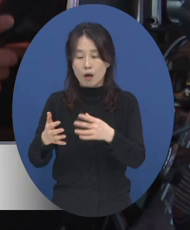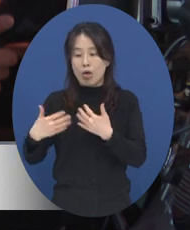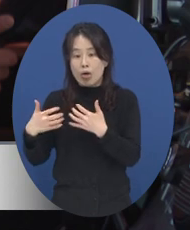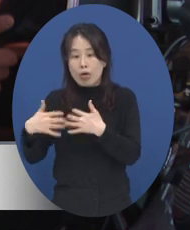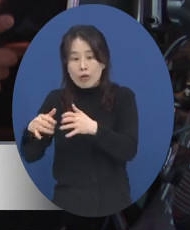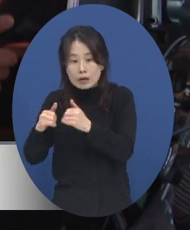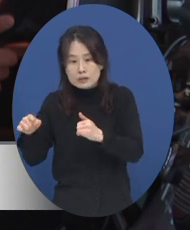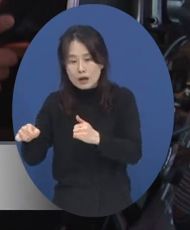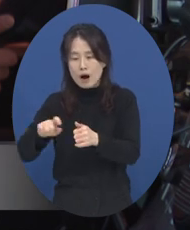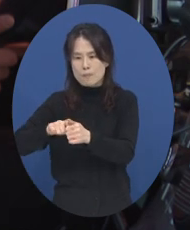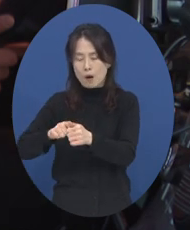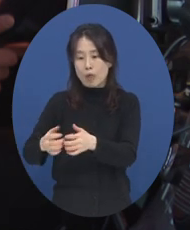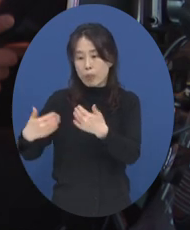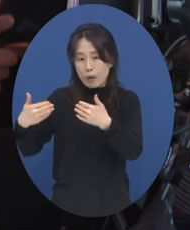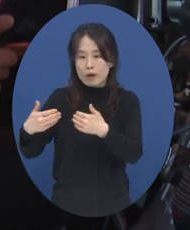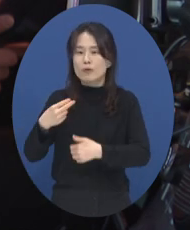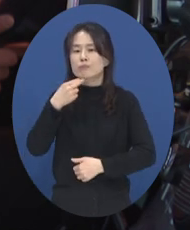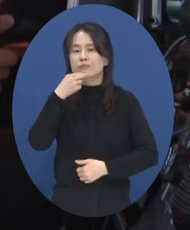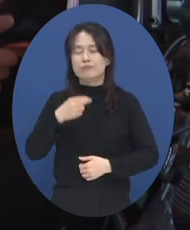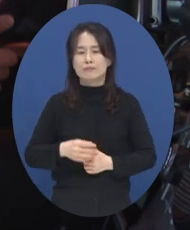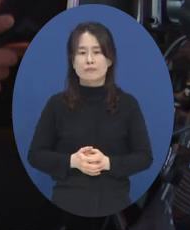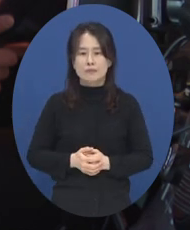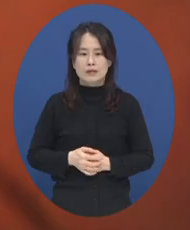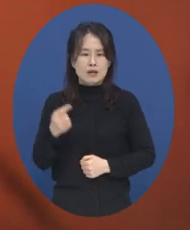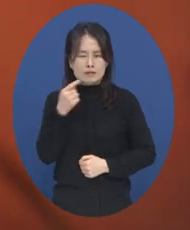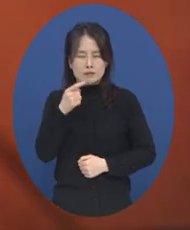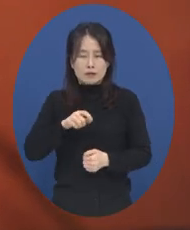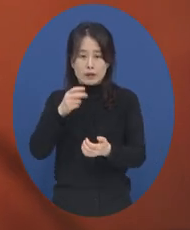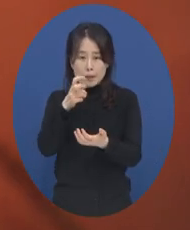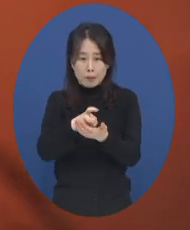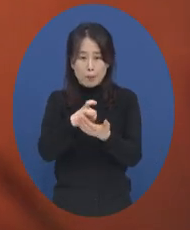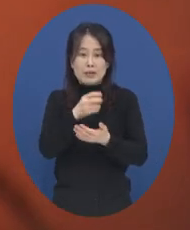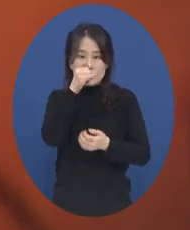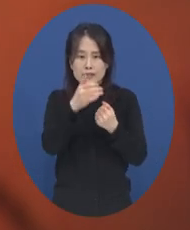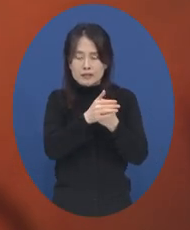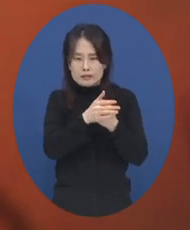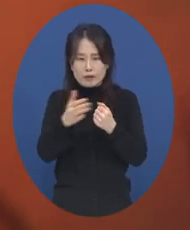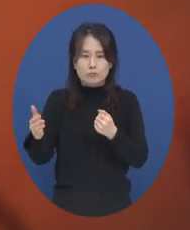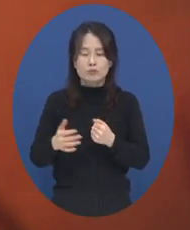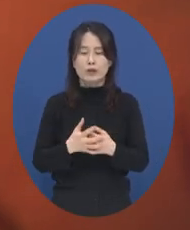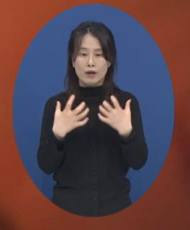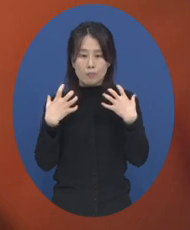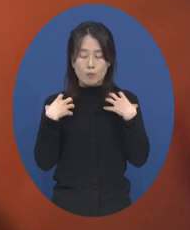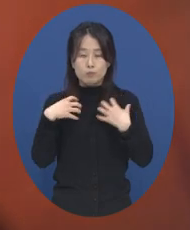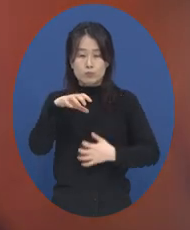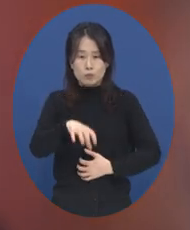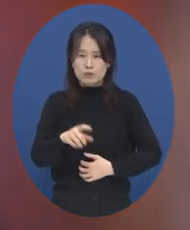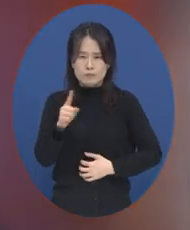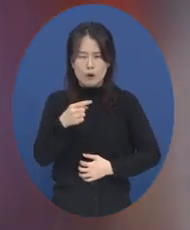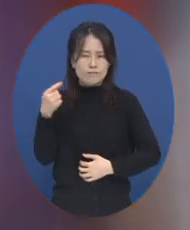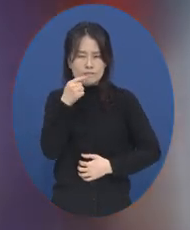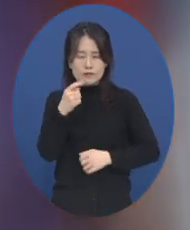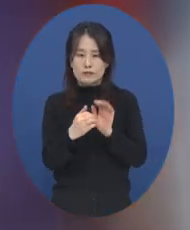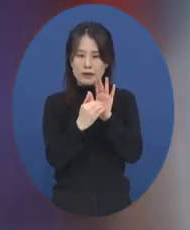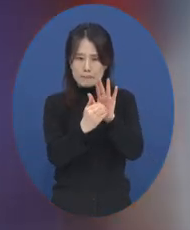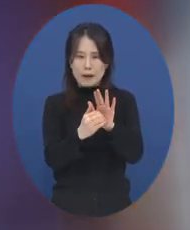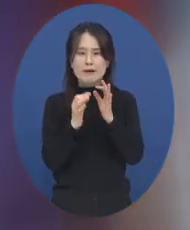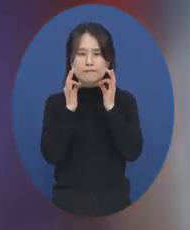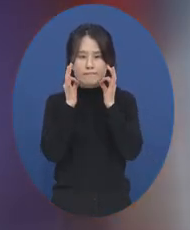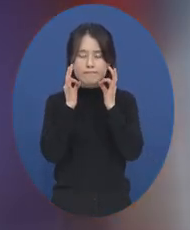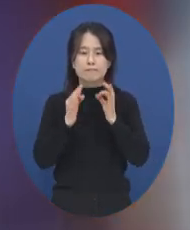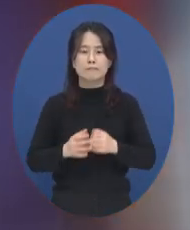해도 형벌의 줄어들지 않습니다 강경한 법적 대처가 가능해진 만큼 도 소방 재난 본부는 엄정하게 대응하겠다 는